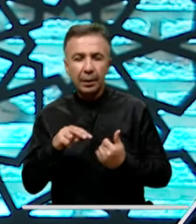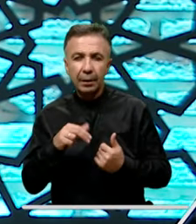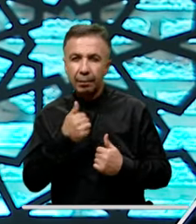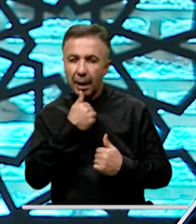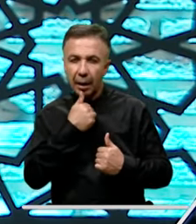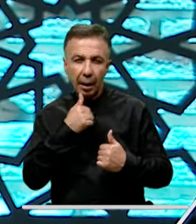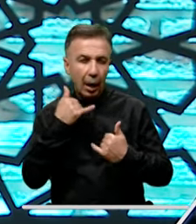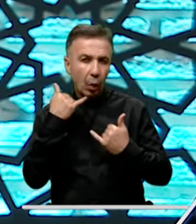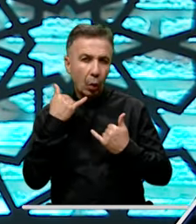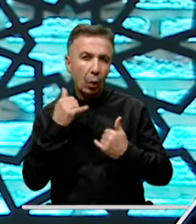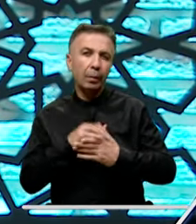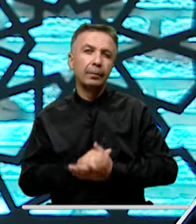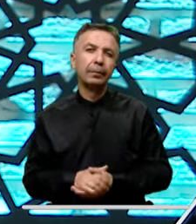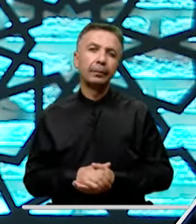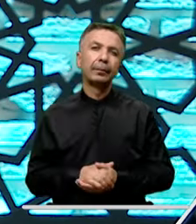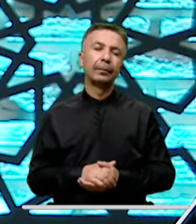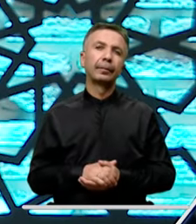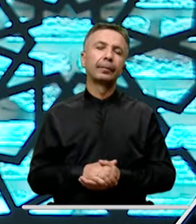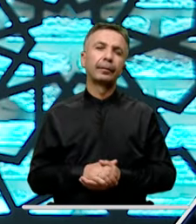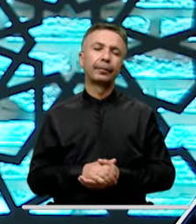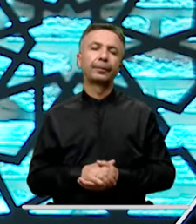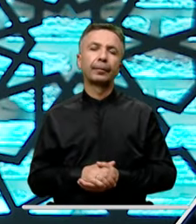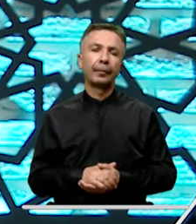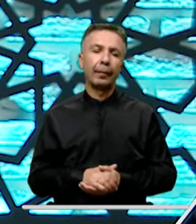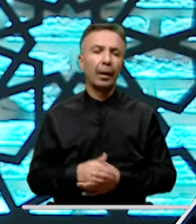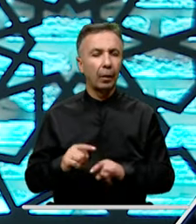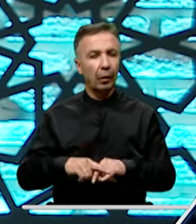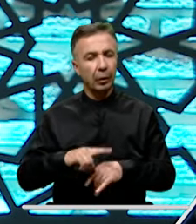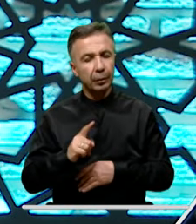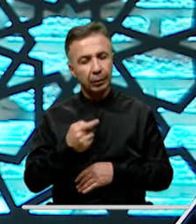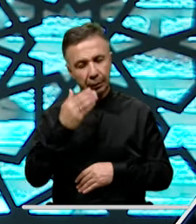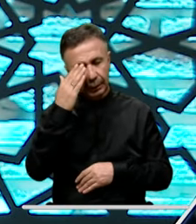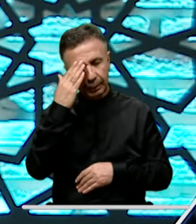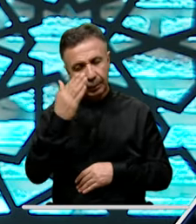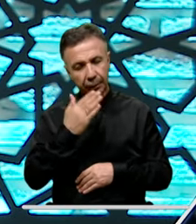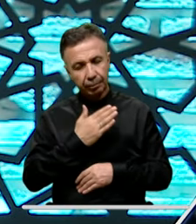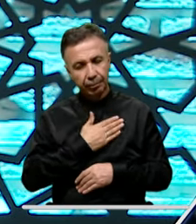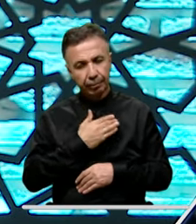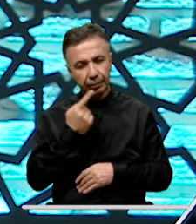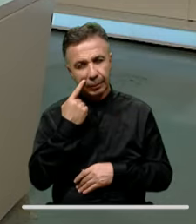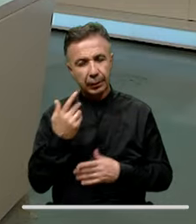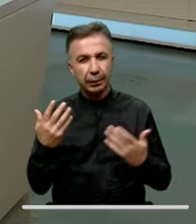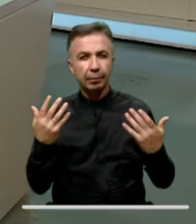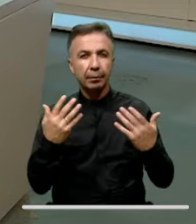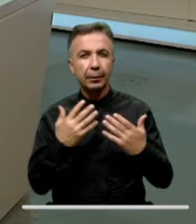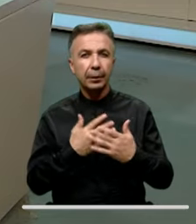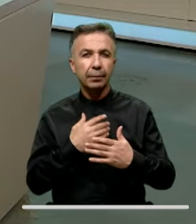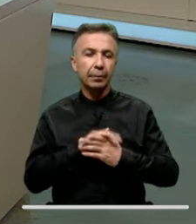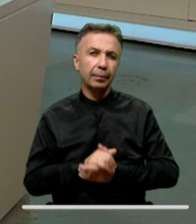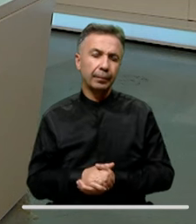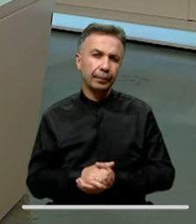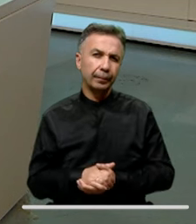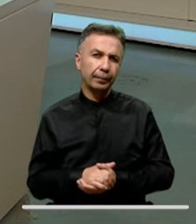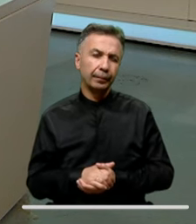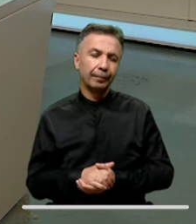Alo. Alo. Hoş geldiniz Ümit Bey. Hoş bulduk. Selamünaleyküm hocam. Hayırlı akşamlar. Aleykümselam. Hayırlı akşamlar.